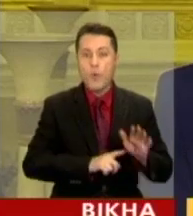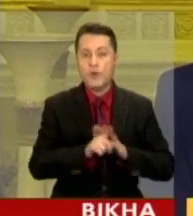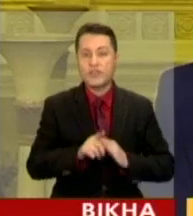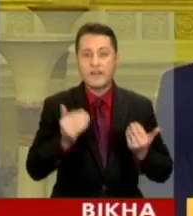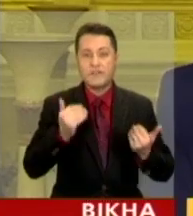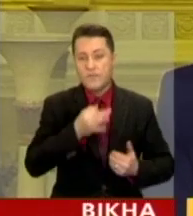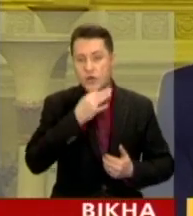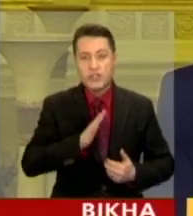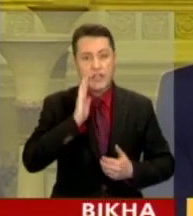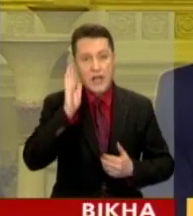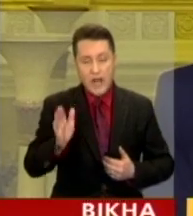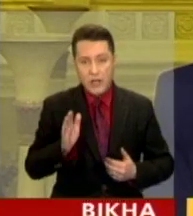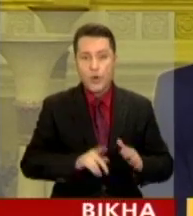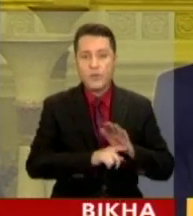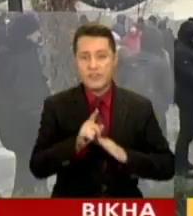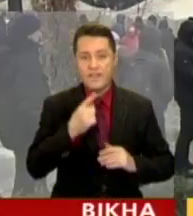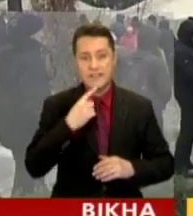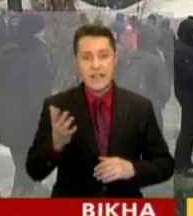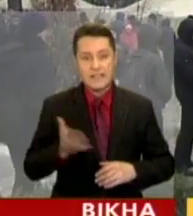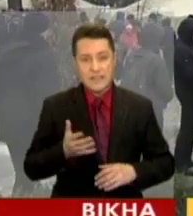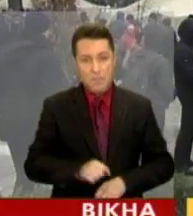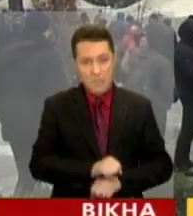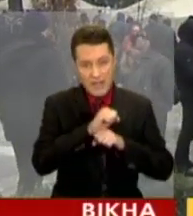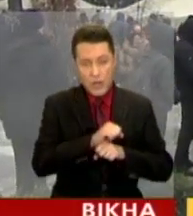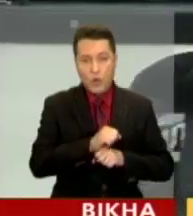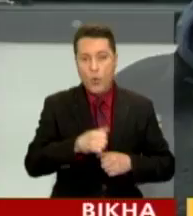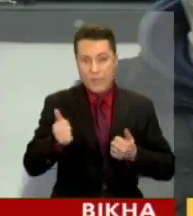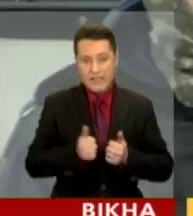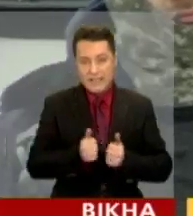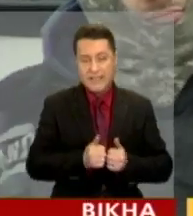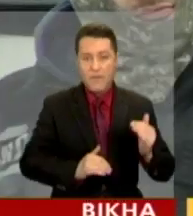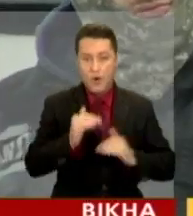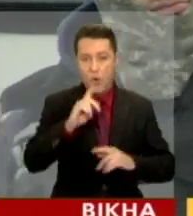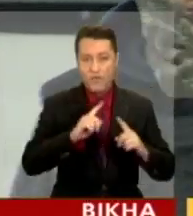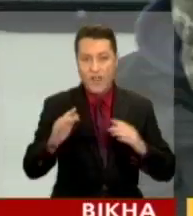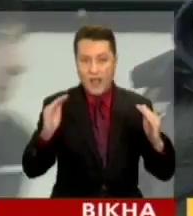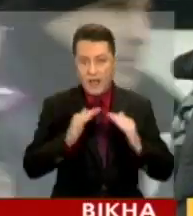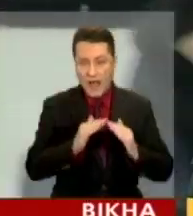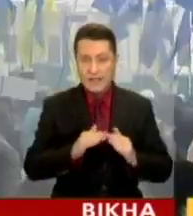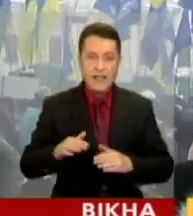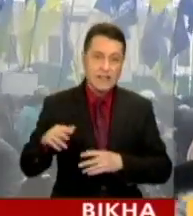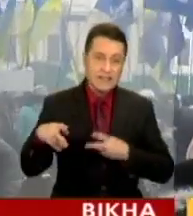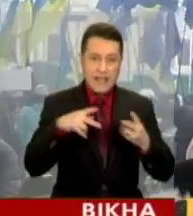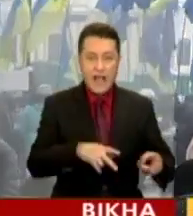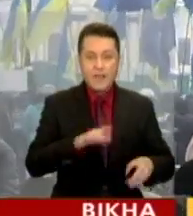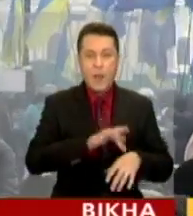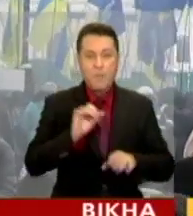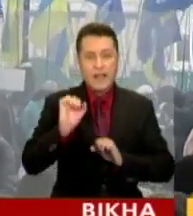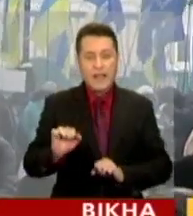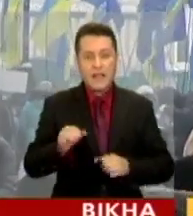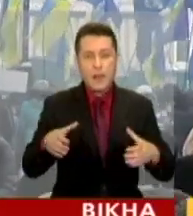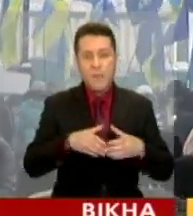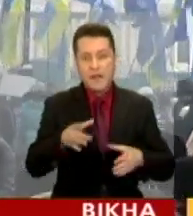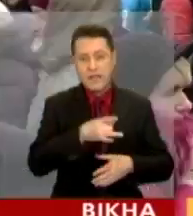сьогоднішній ранок. А він почався із мітингу під стінами Верховної Ради. Туди з'їхалися прихильники партії регіонів. І цей захід, звісно,